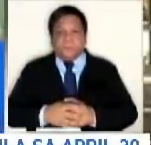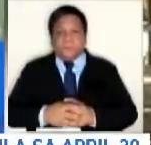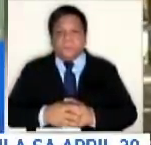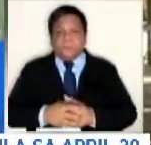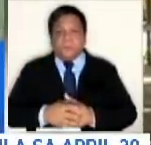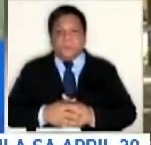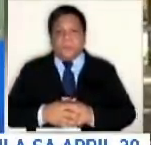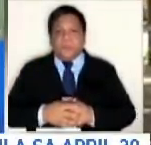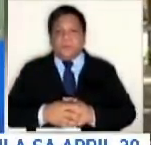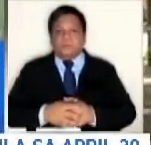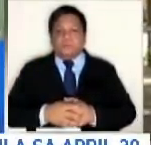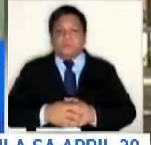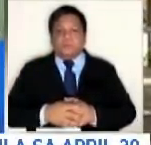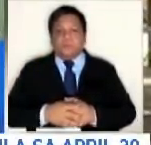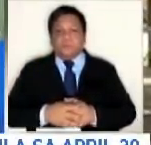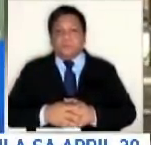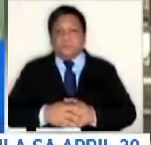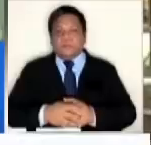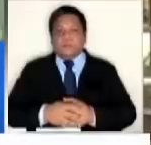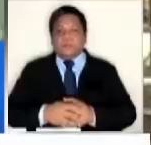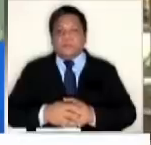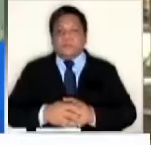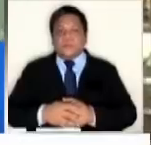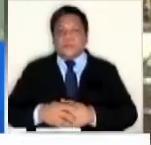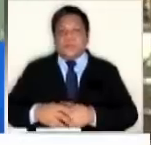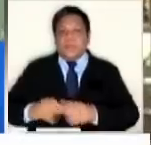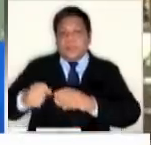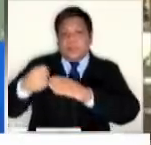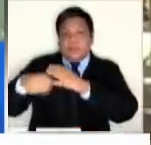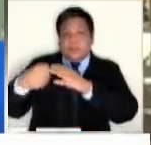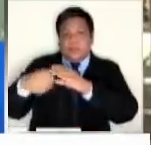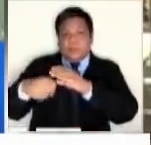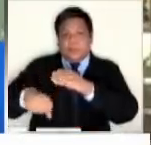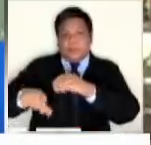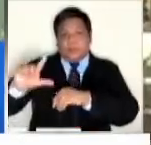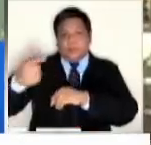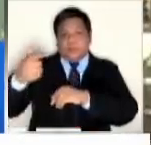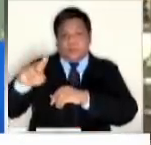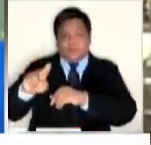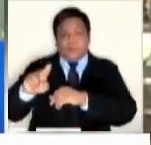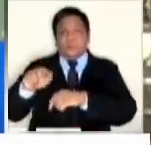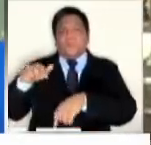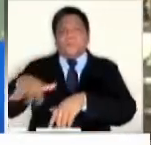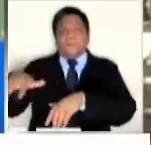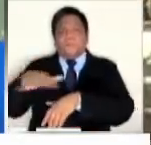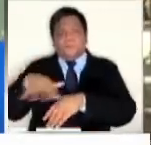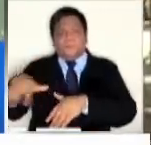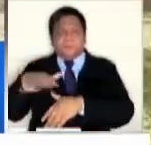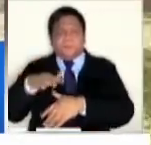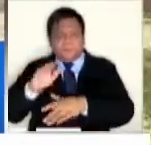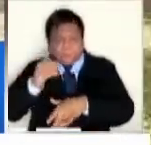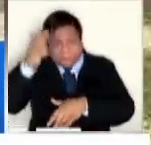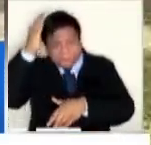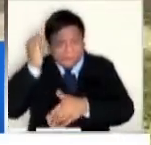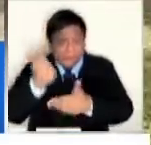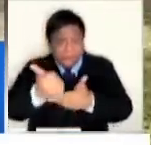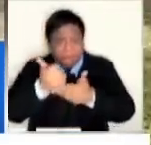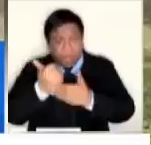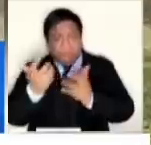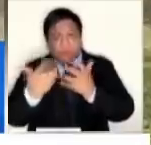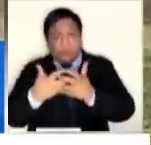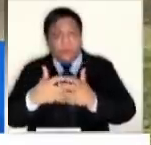Nanawagan naman ang Tinambak Camarines Sur LGU sa publiko na makipagtulungan sa kanila para makuha ang tumakas na